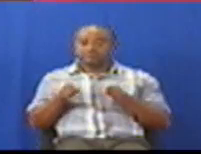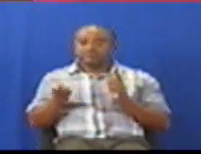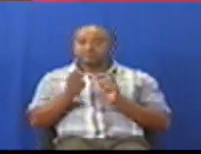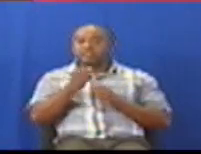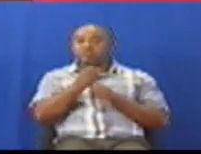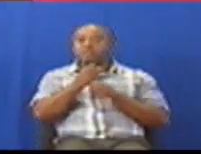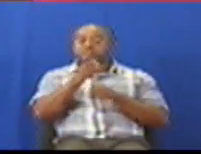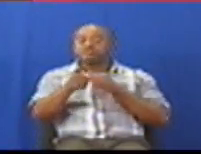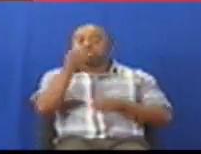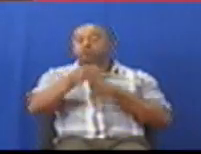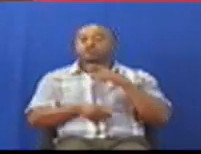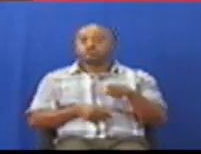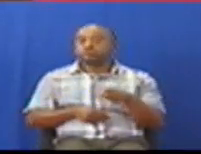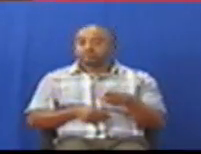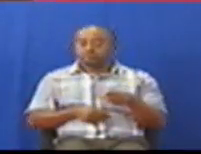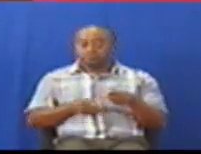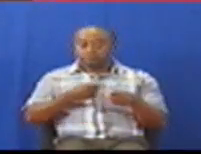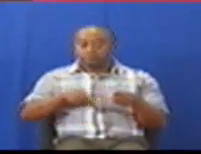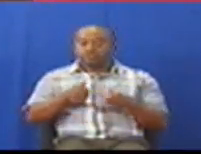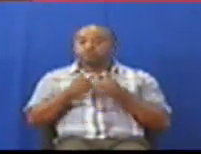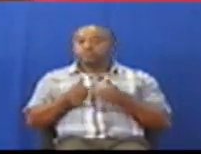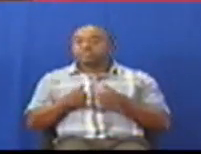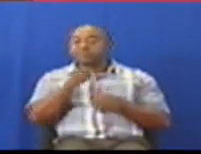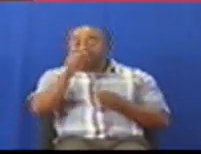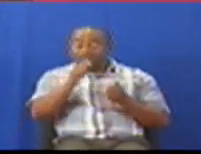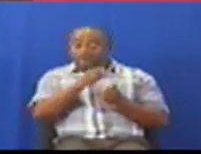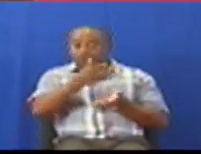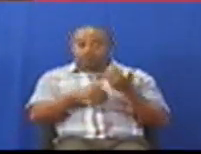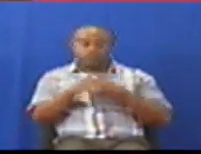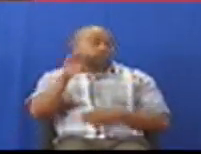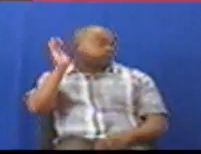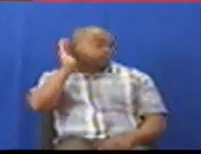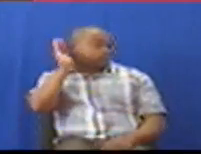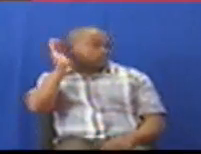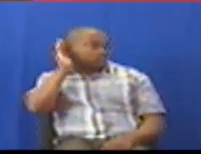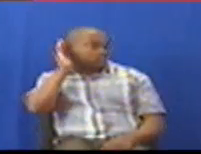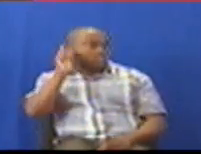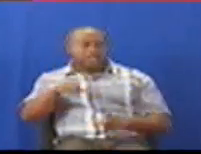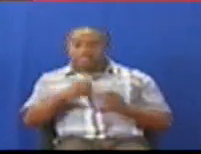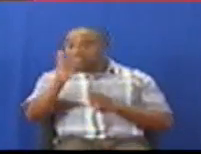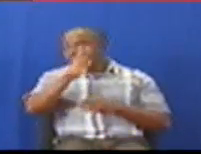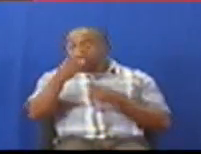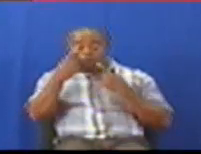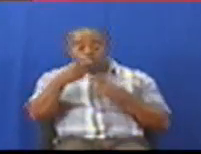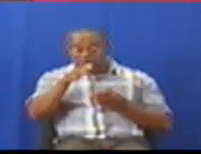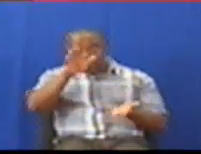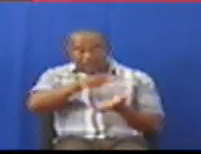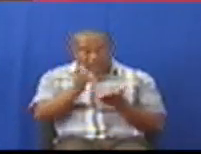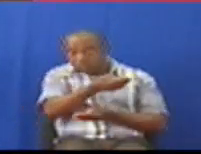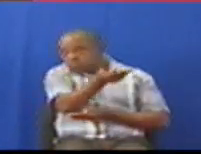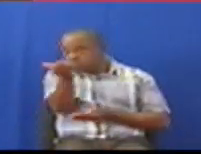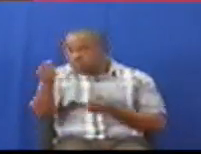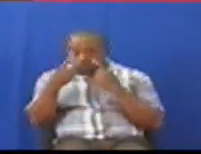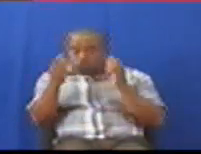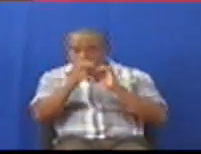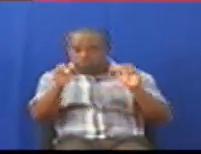ya mwisho. Nilitarajia hivi vitu tuvisikie, lakini sijaona popote pale.